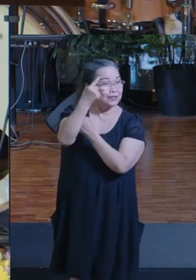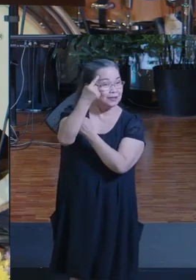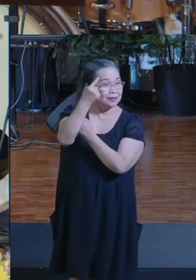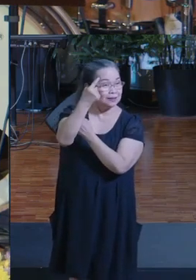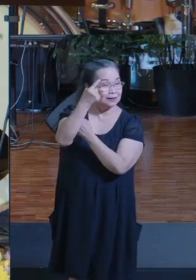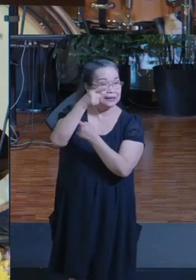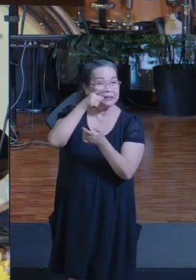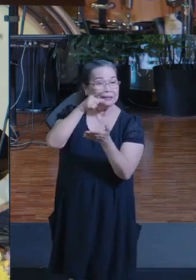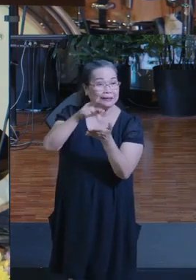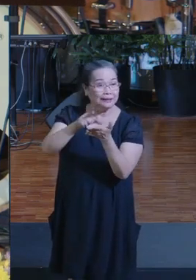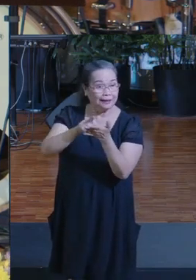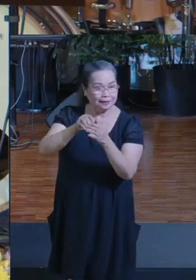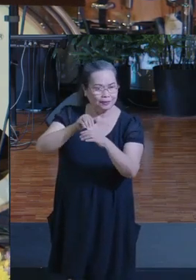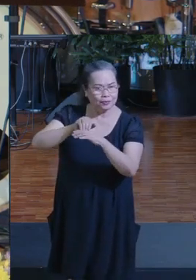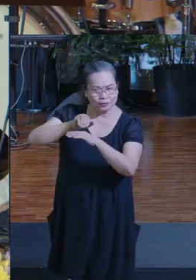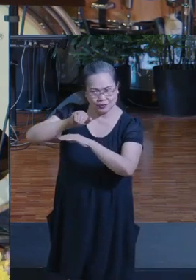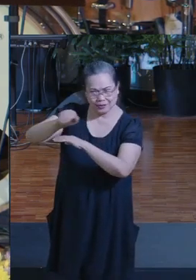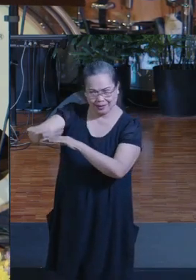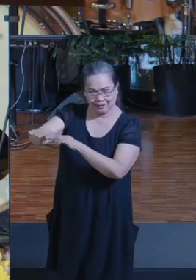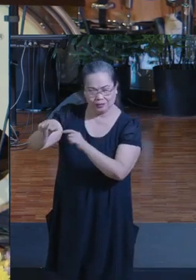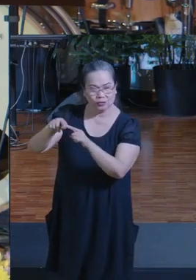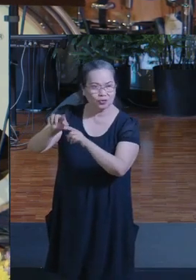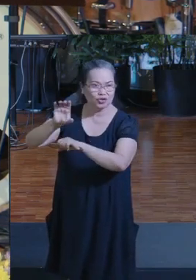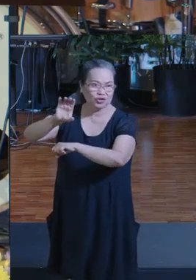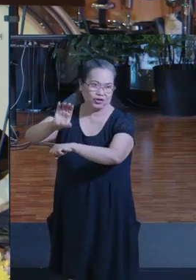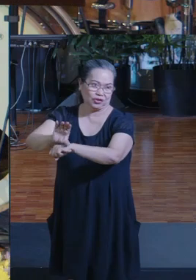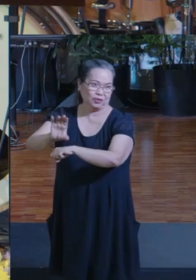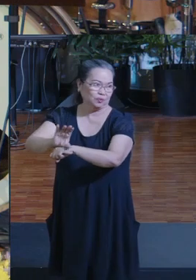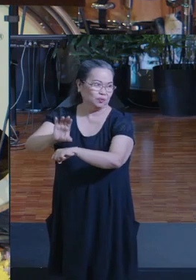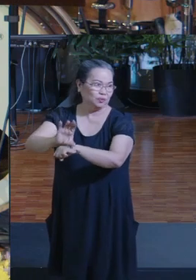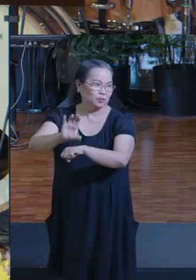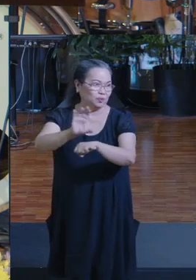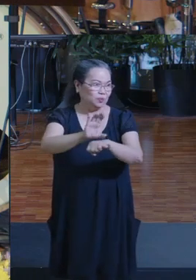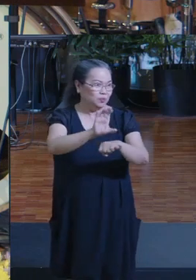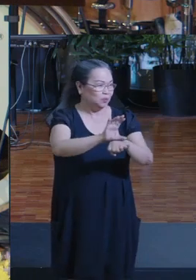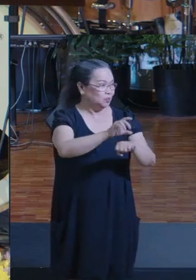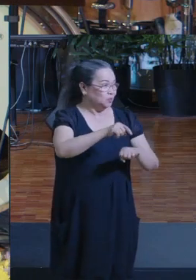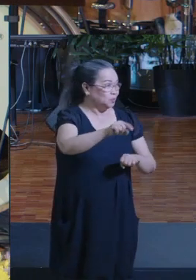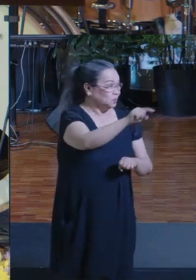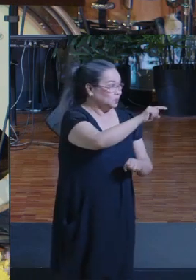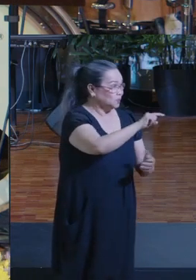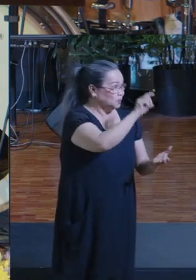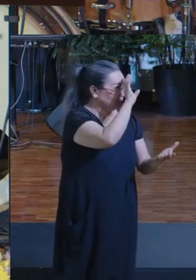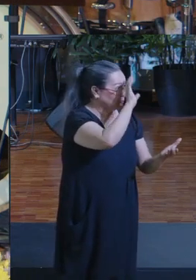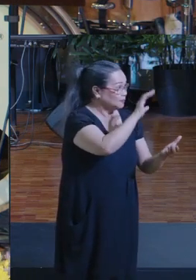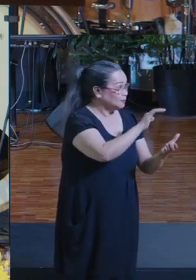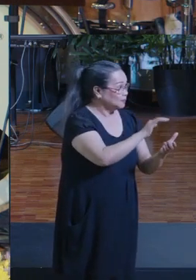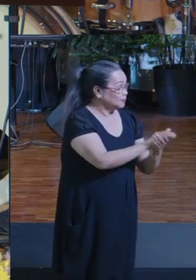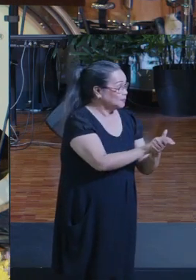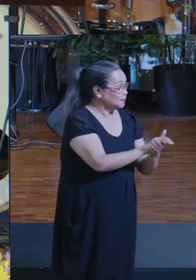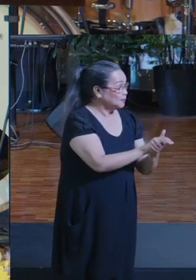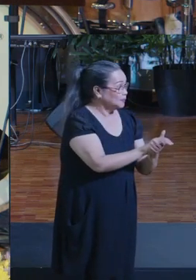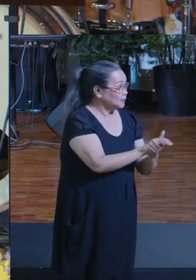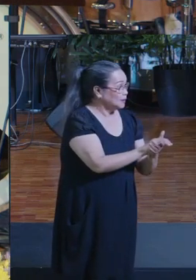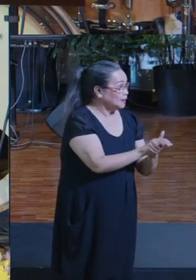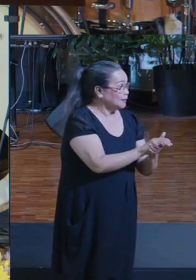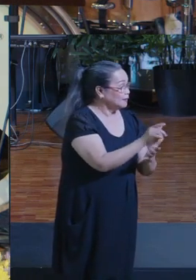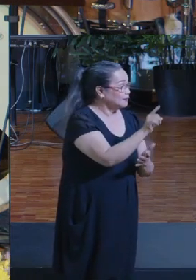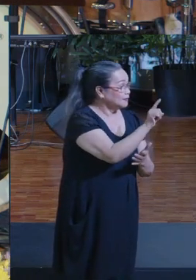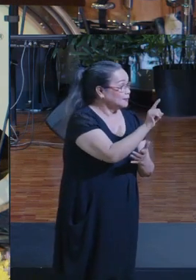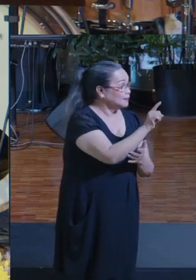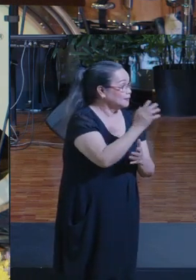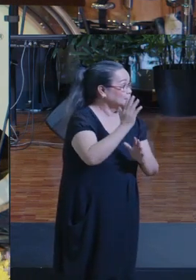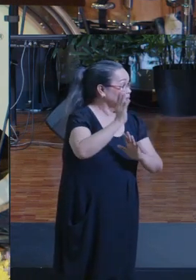niyang sulat na sinulat, no? At ang ating paniniwala ay sinulat niya ito